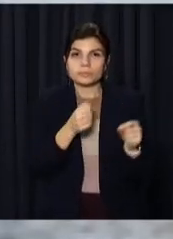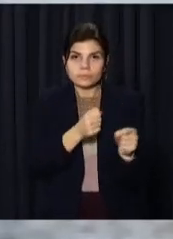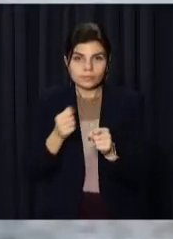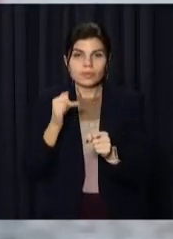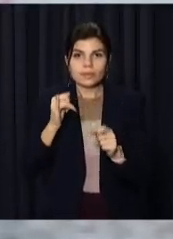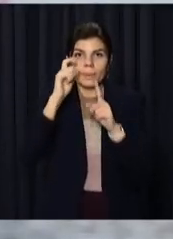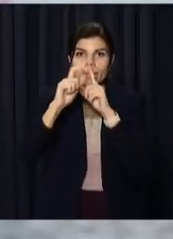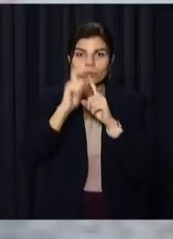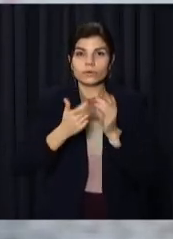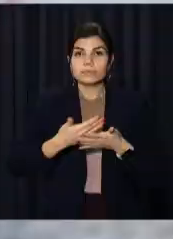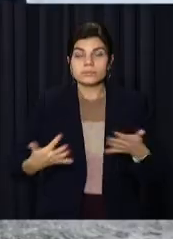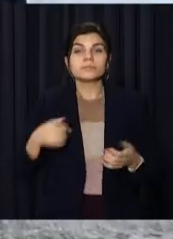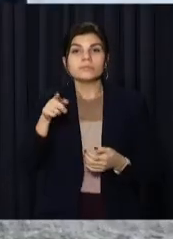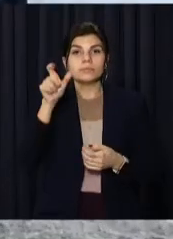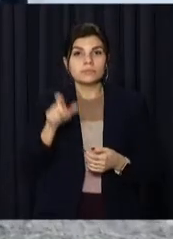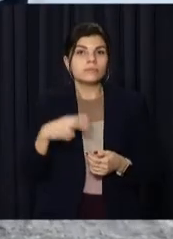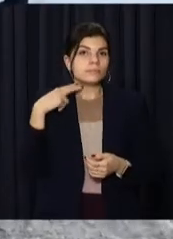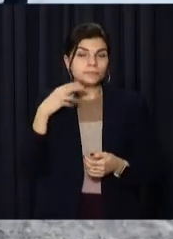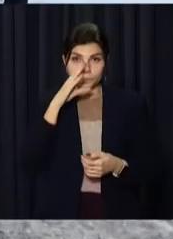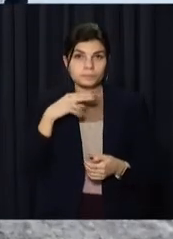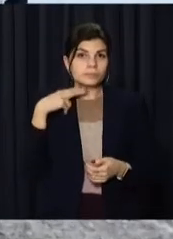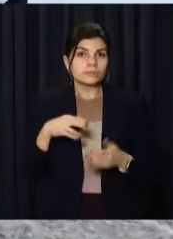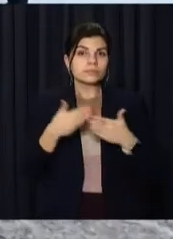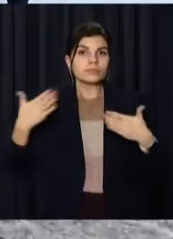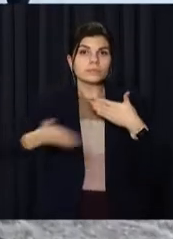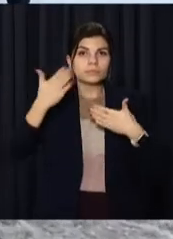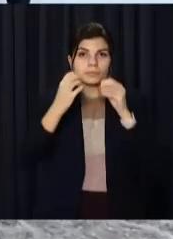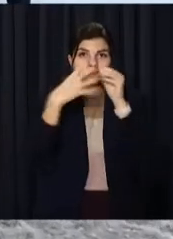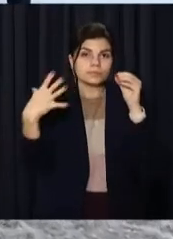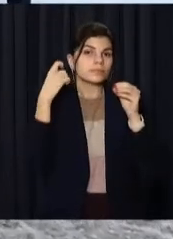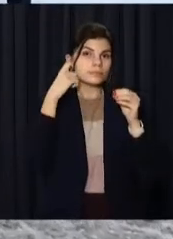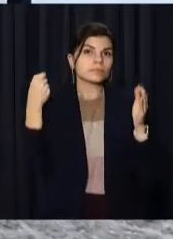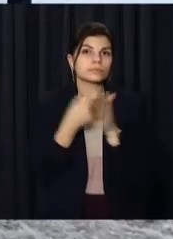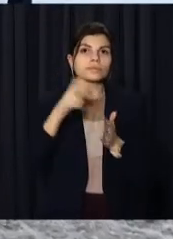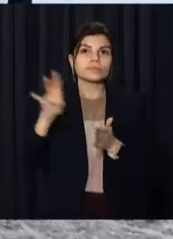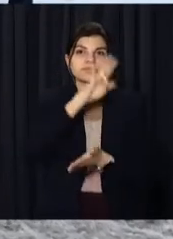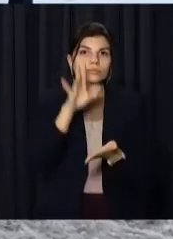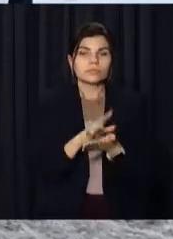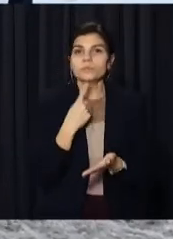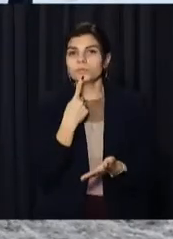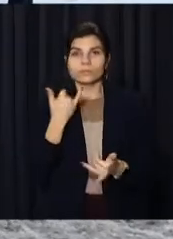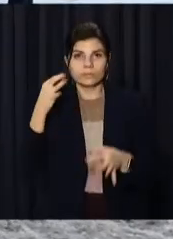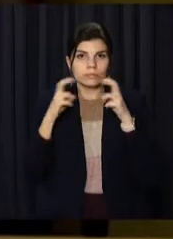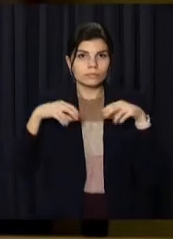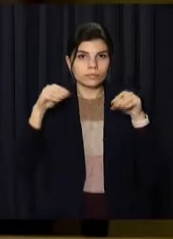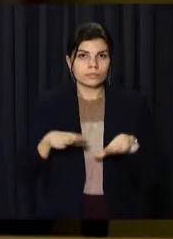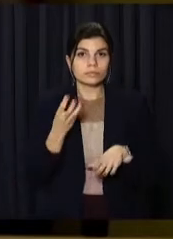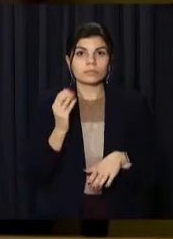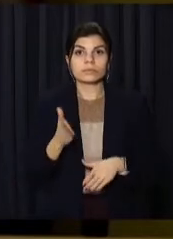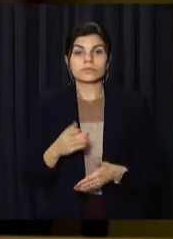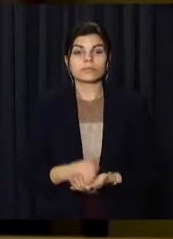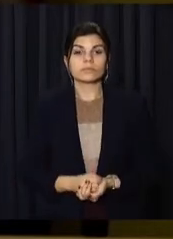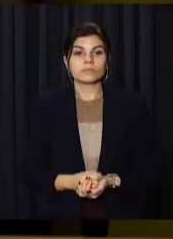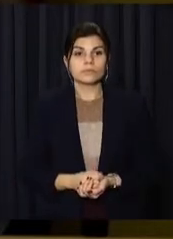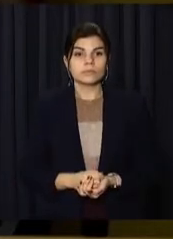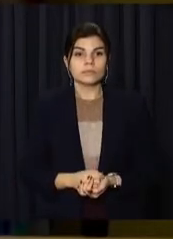і боєприпасів. Підозрюваному загрожує від 15 років за ґратами до довічного ув'язнення. Зважаючи на